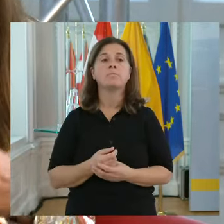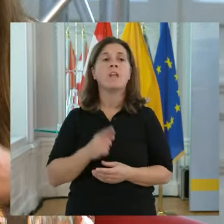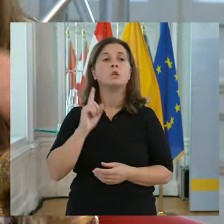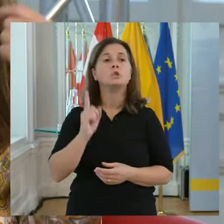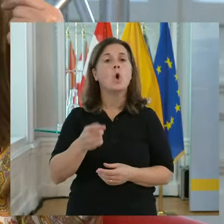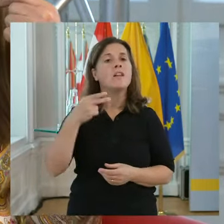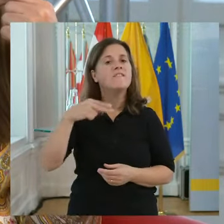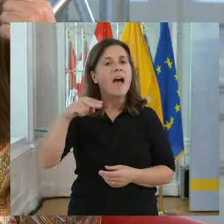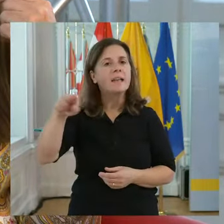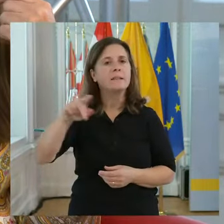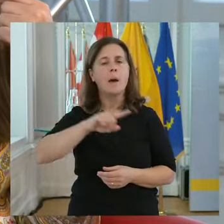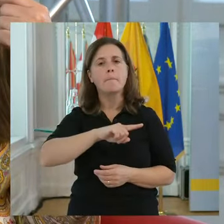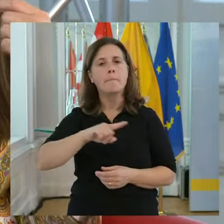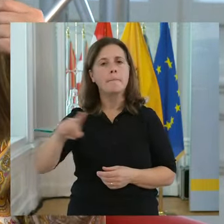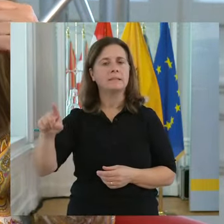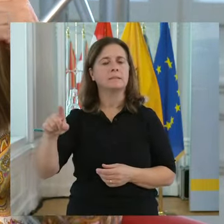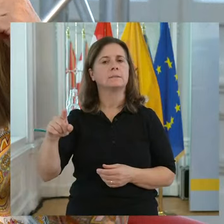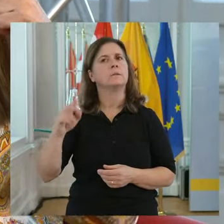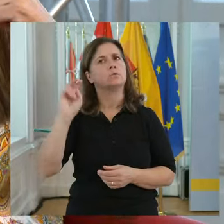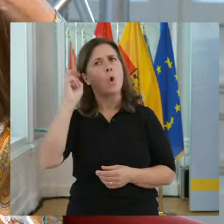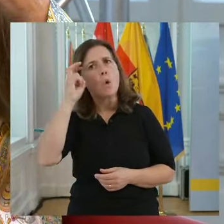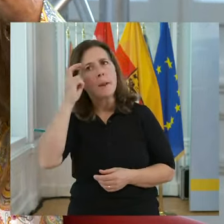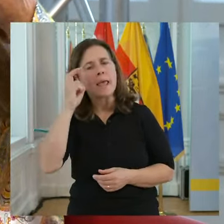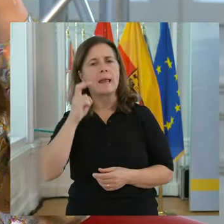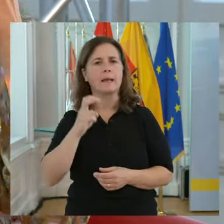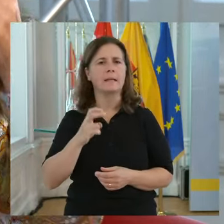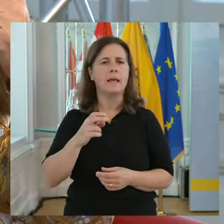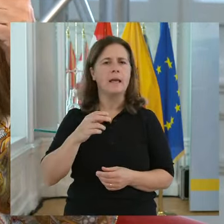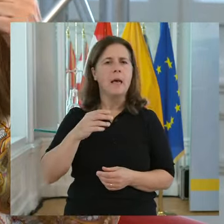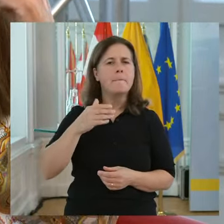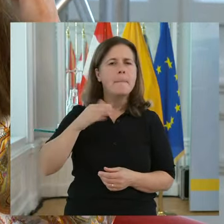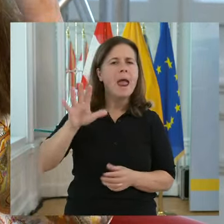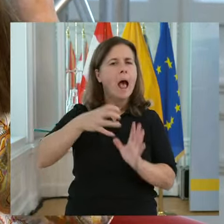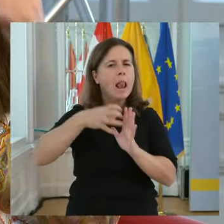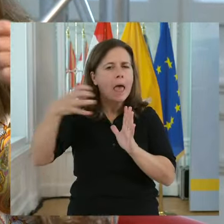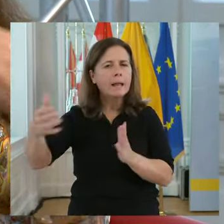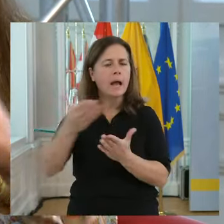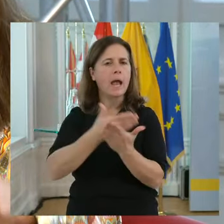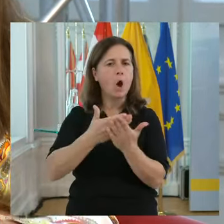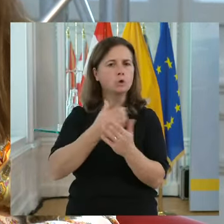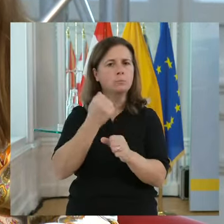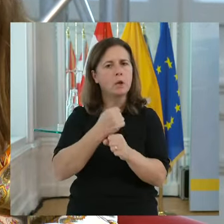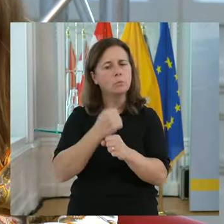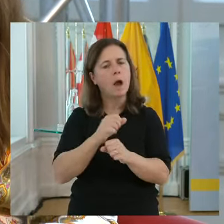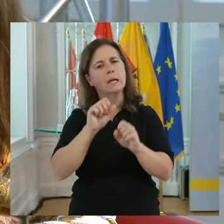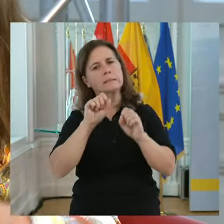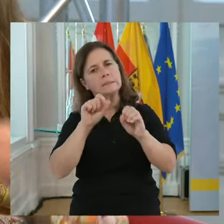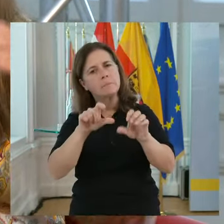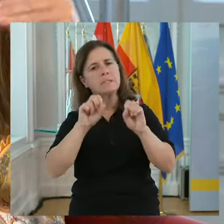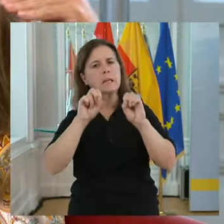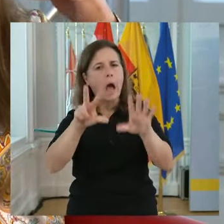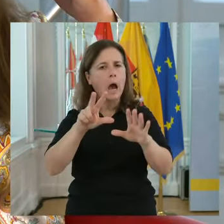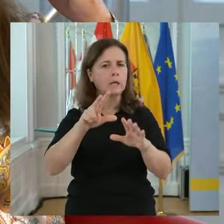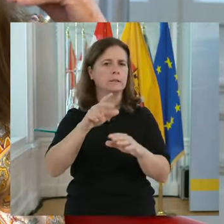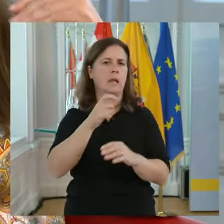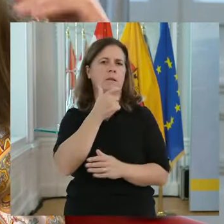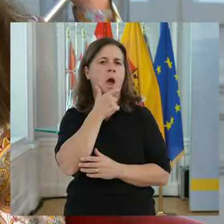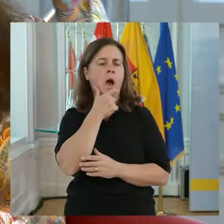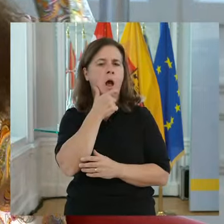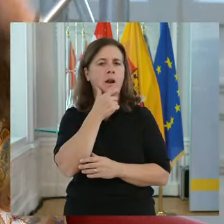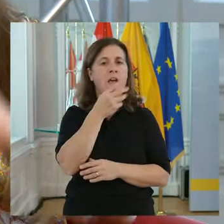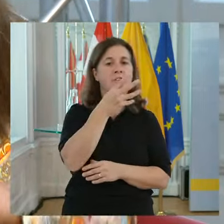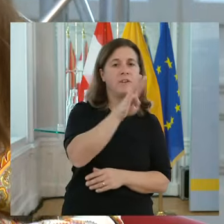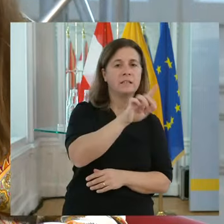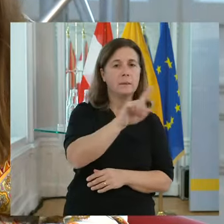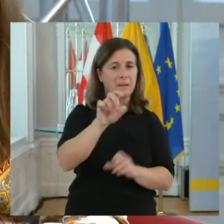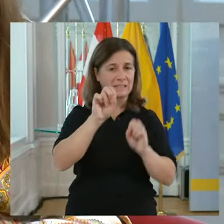sich weiterziehen und wir sollten uns auch überlegen, ob wir nicht viel länger ausbilden, ob wir nicht bis zum 17., 18. Lebensjahr gehen und zwischen dem